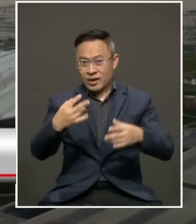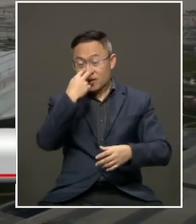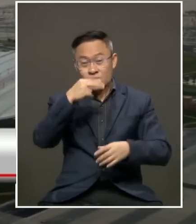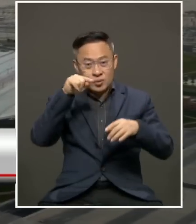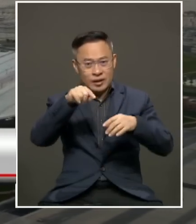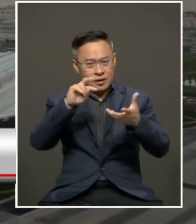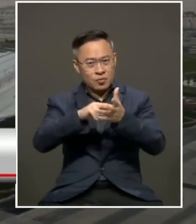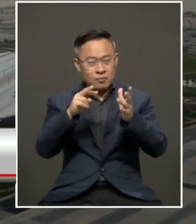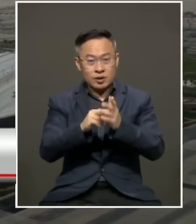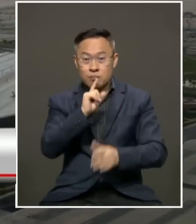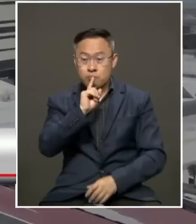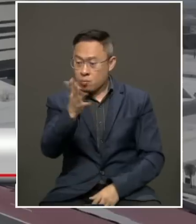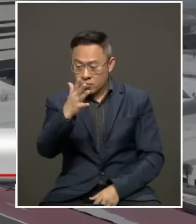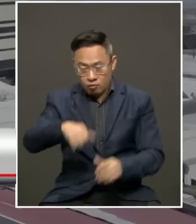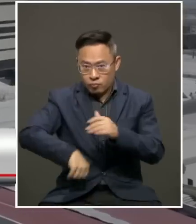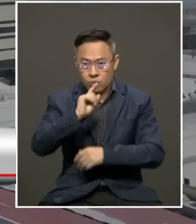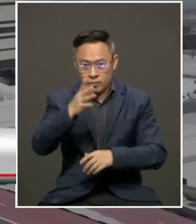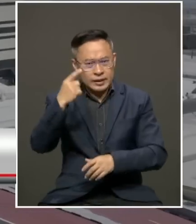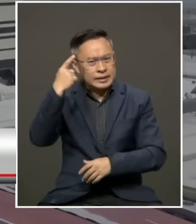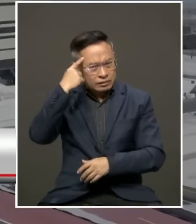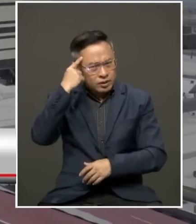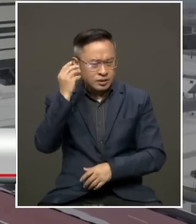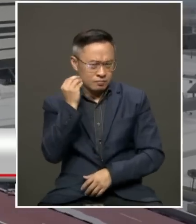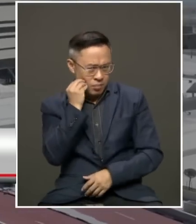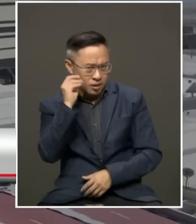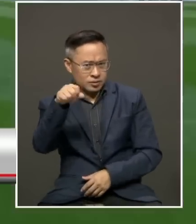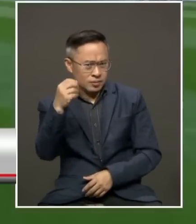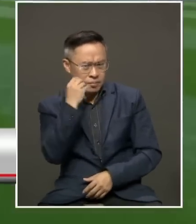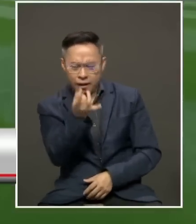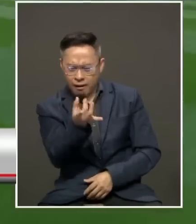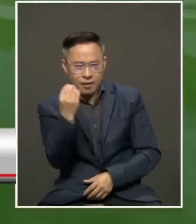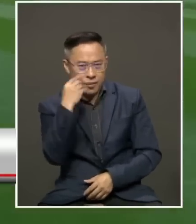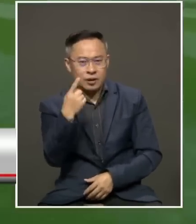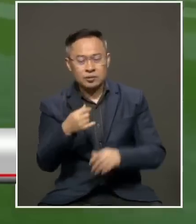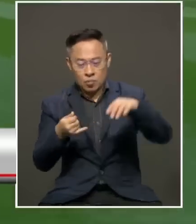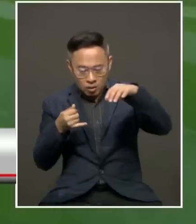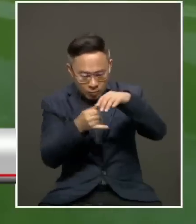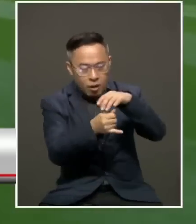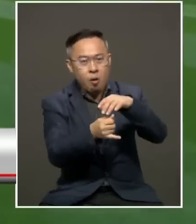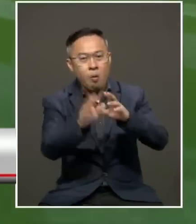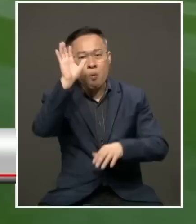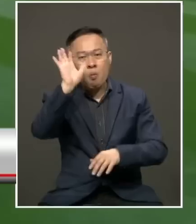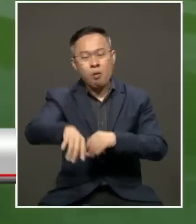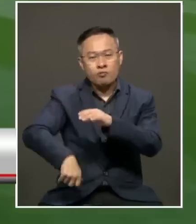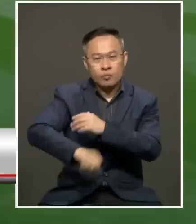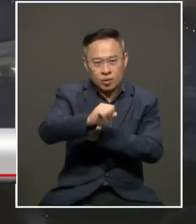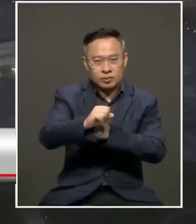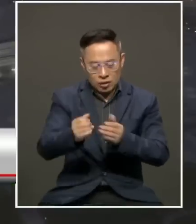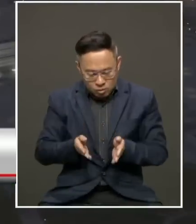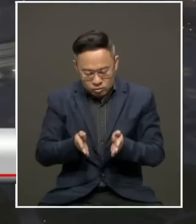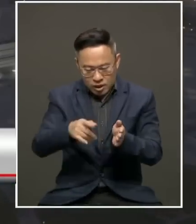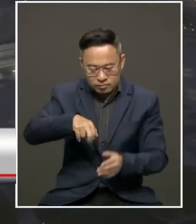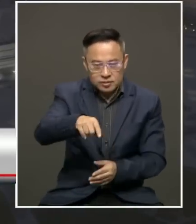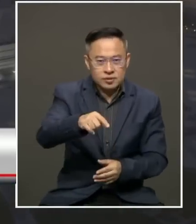แล้วอาจจะต้องถ้าไม่บอกเป็นสนามฟุตบอลต้องคิดนิดนึงว่าเอ๊ะมันเป็นอะไรนะแล้วดูทางเข้ามันมันเก๋ไปหมดเลยอ่ะ